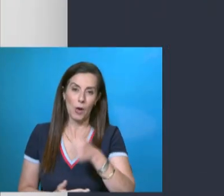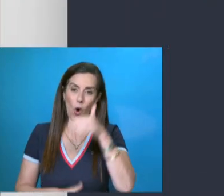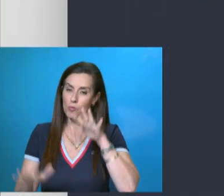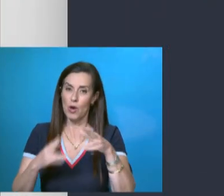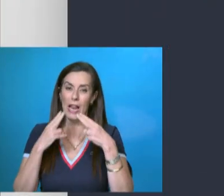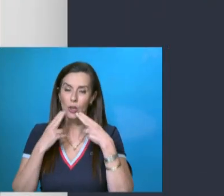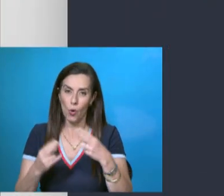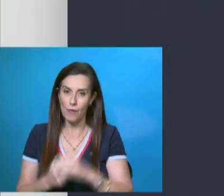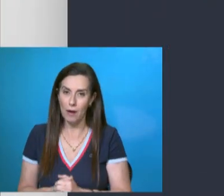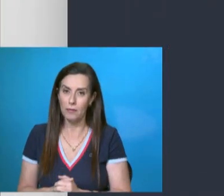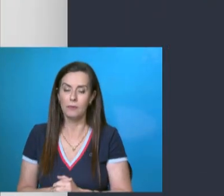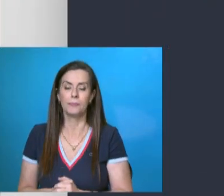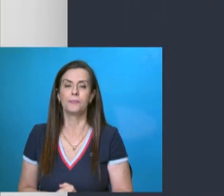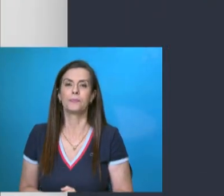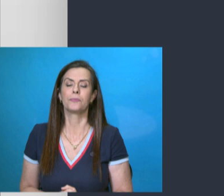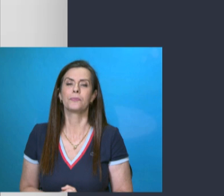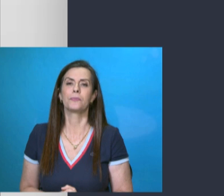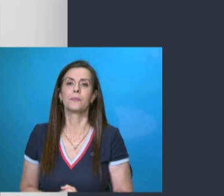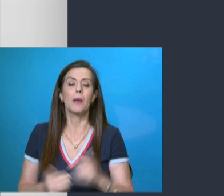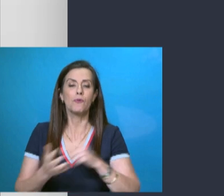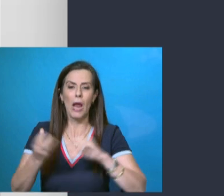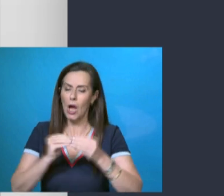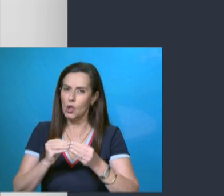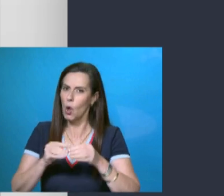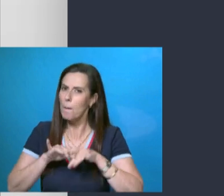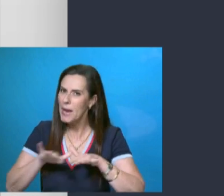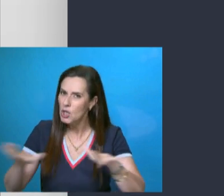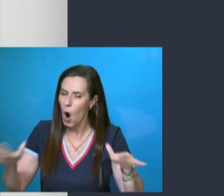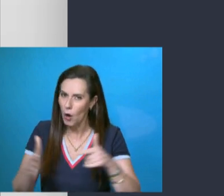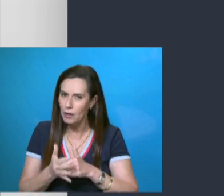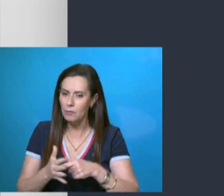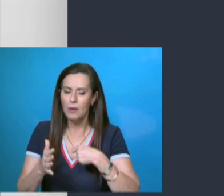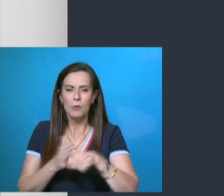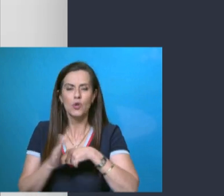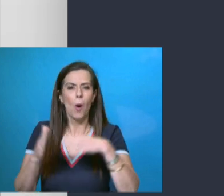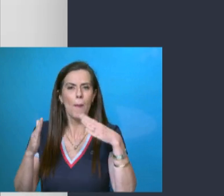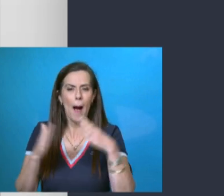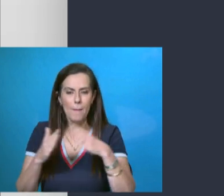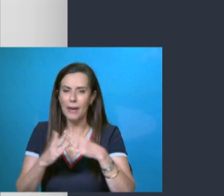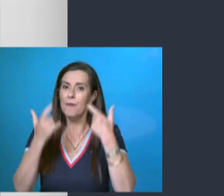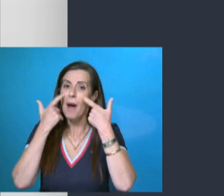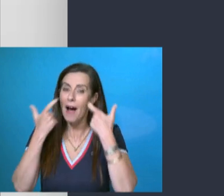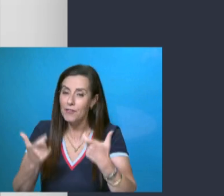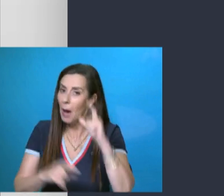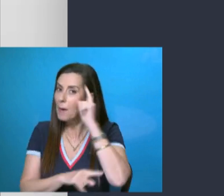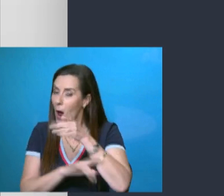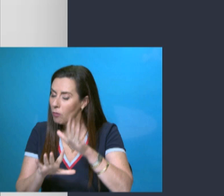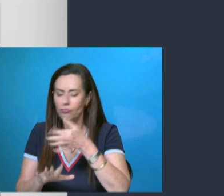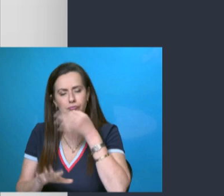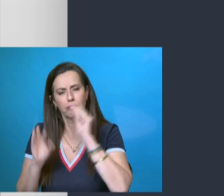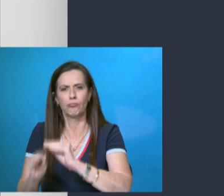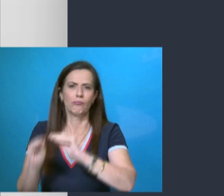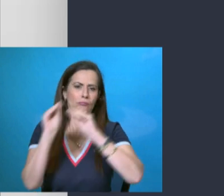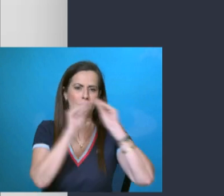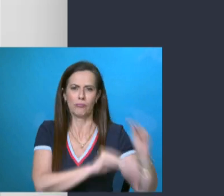הזה, לשכת ראש הממשלה. כדי לחסוך למדינה עשרות מיליוני שקלים בשיקון ראש הממשלה ומערך ההבטחה בבית מלון, הוחלט כי ראש הממשלה יעבור